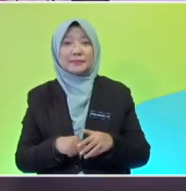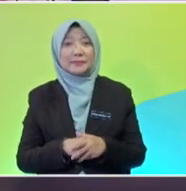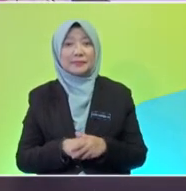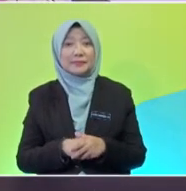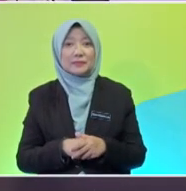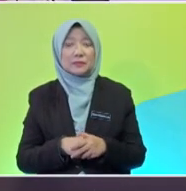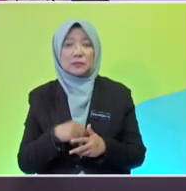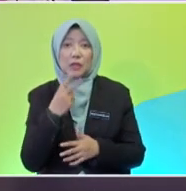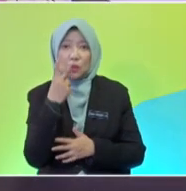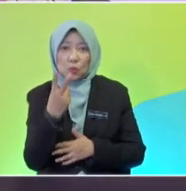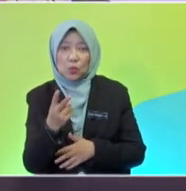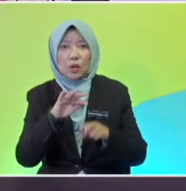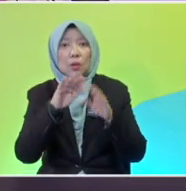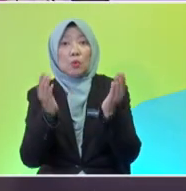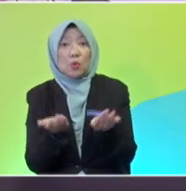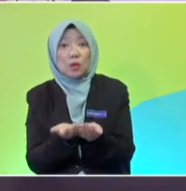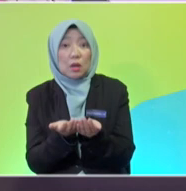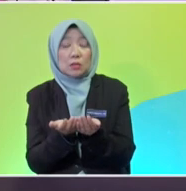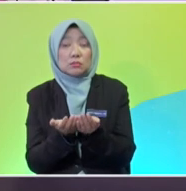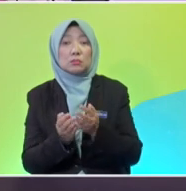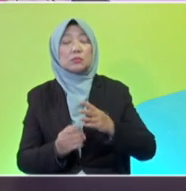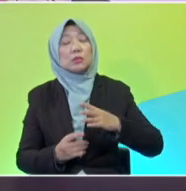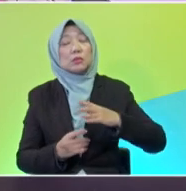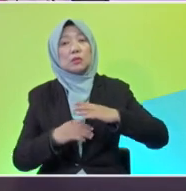tersebut timbul atau tenggelam